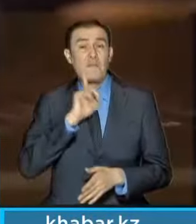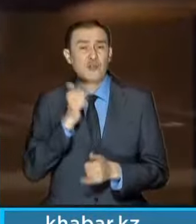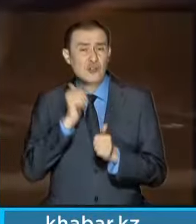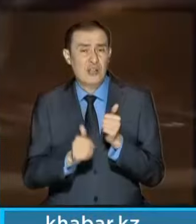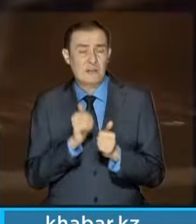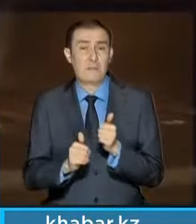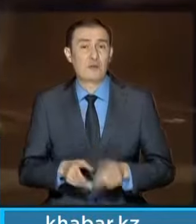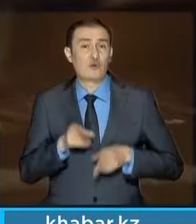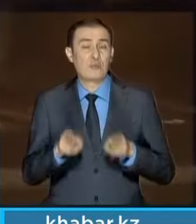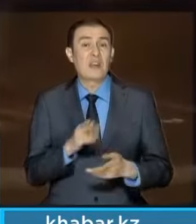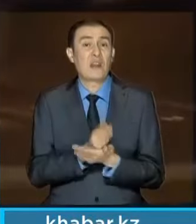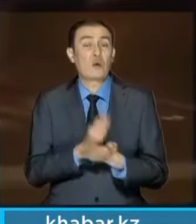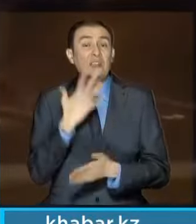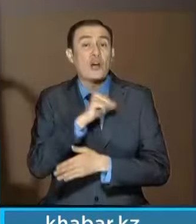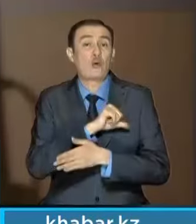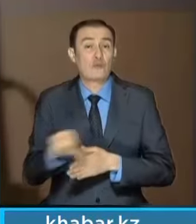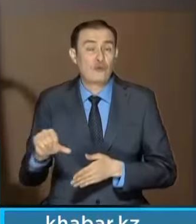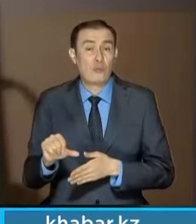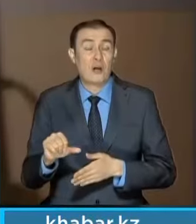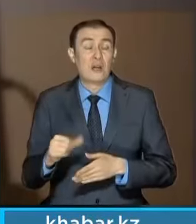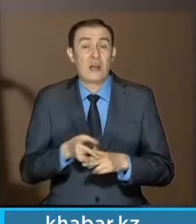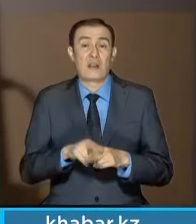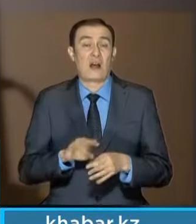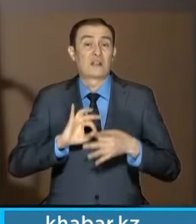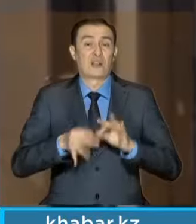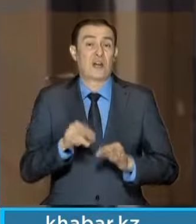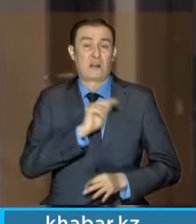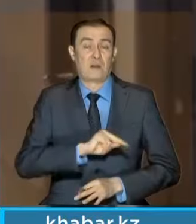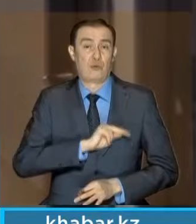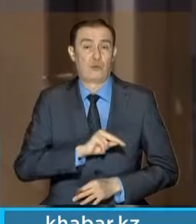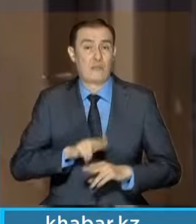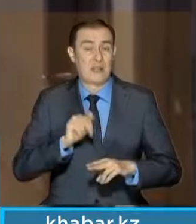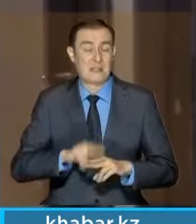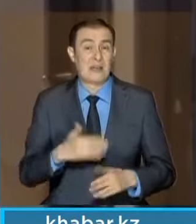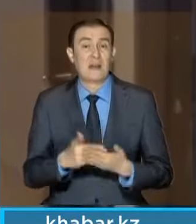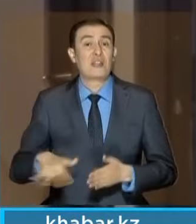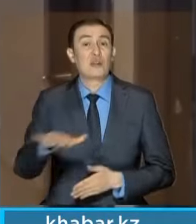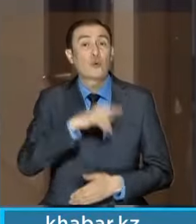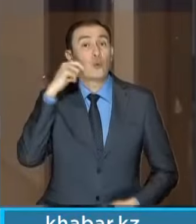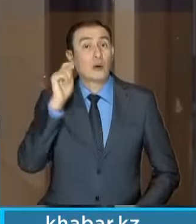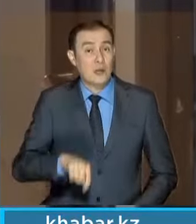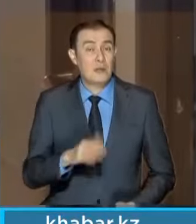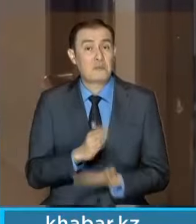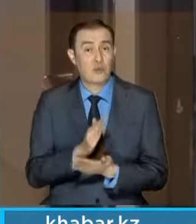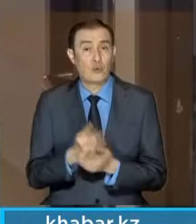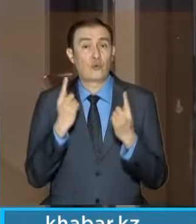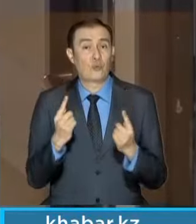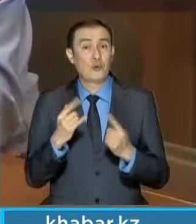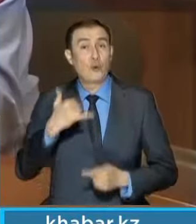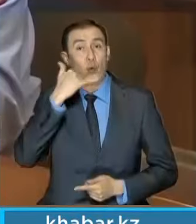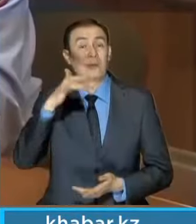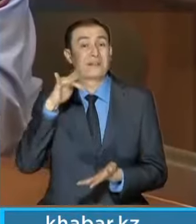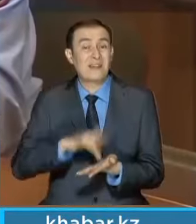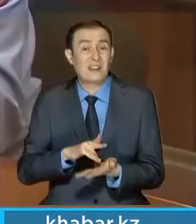случаев преступники находятся за рубежом, что осложняет работу полицейских. К примеру, на территории Украины действовал крупный